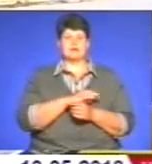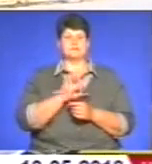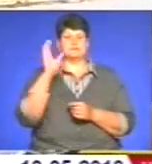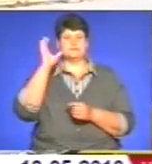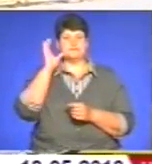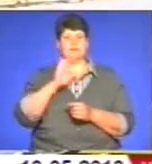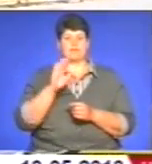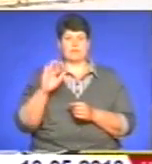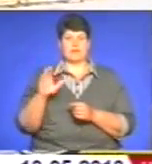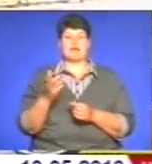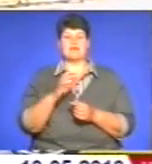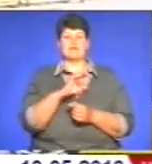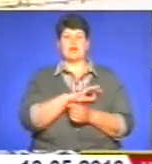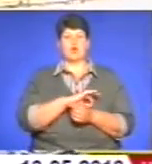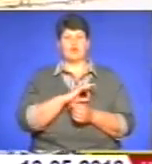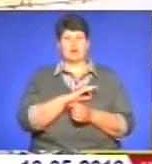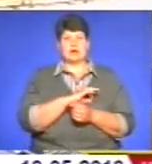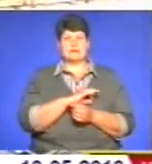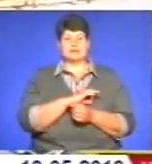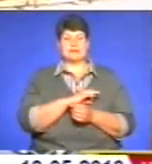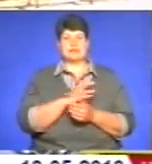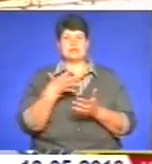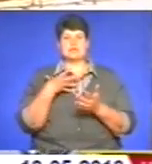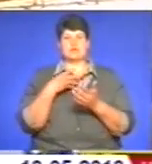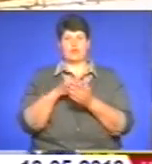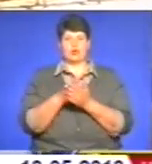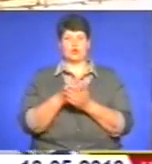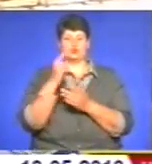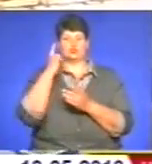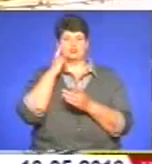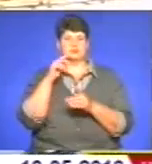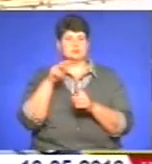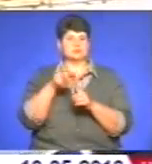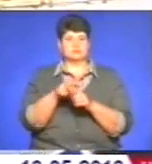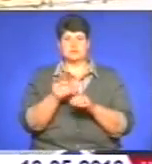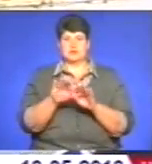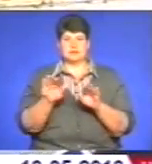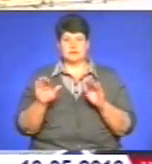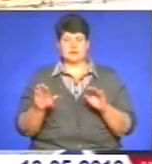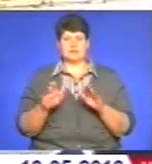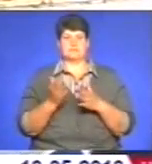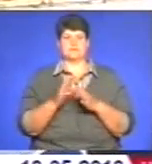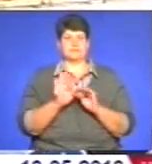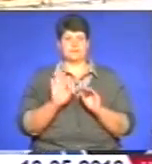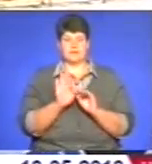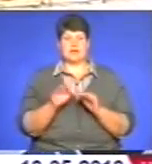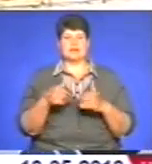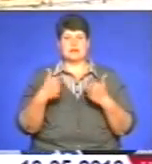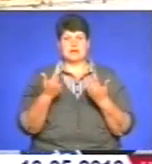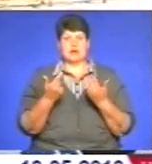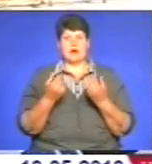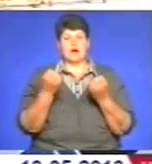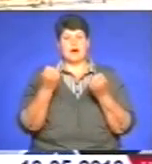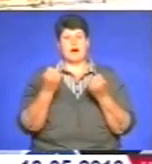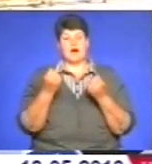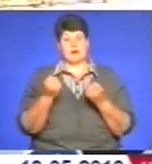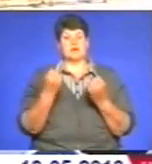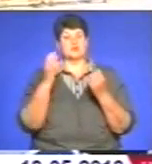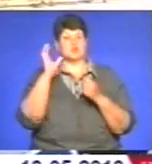насаджує свою думку, не насаджує свою програму, а то, що